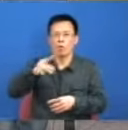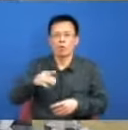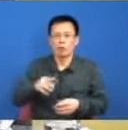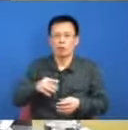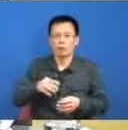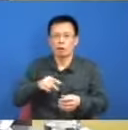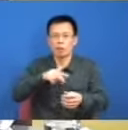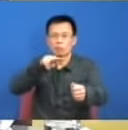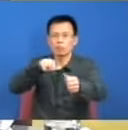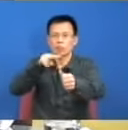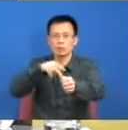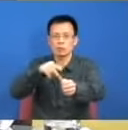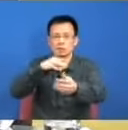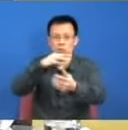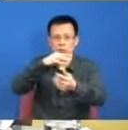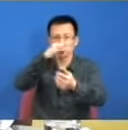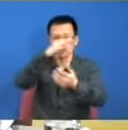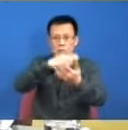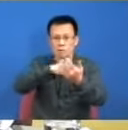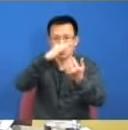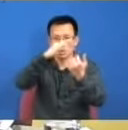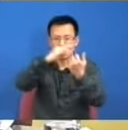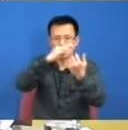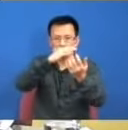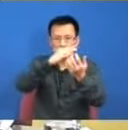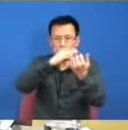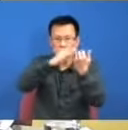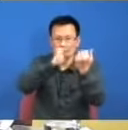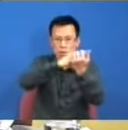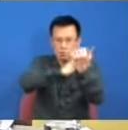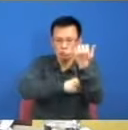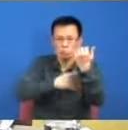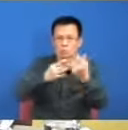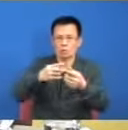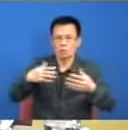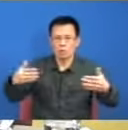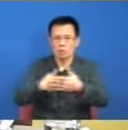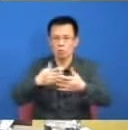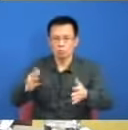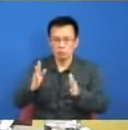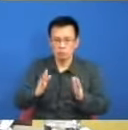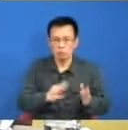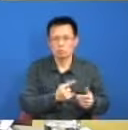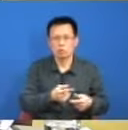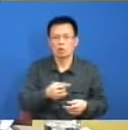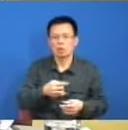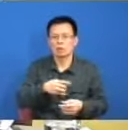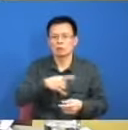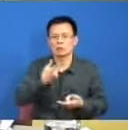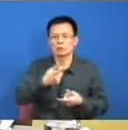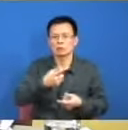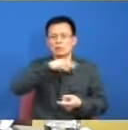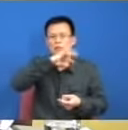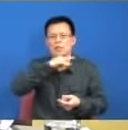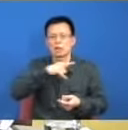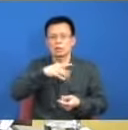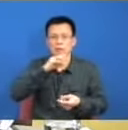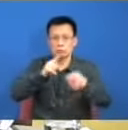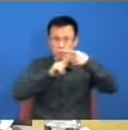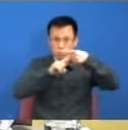令到交通暢通我覺得這個是完全講不通的一個理由來的如果是電車路是有人阻